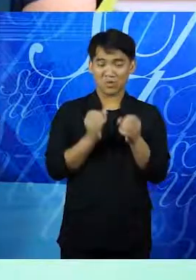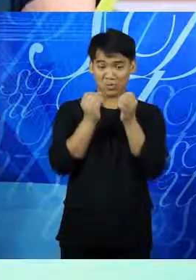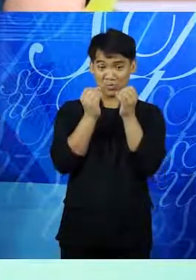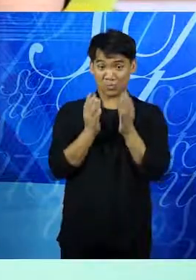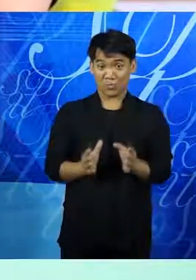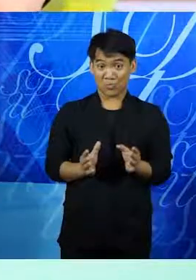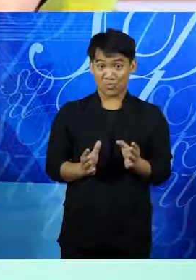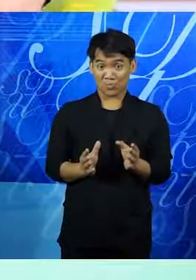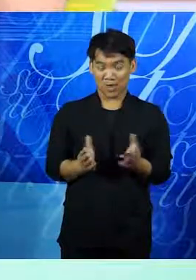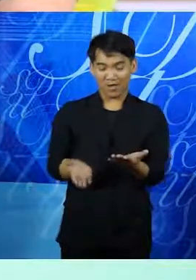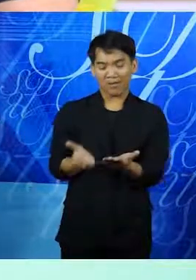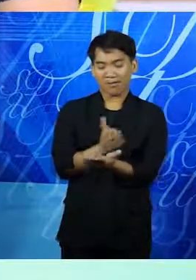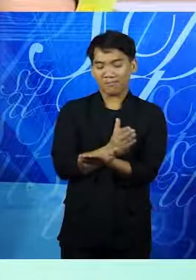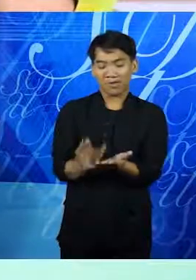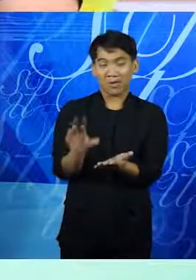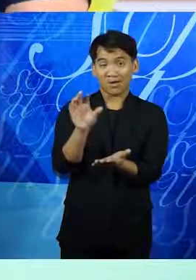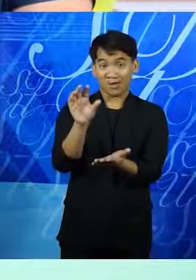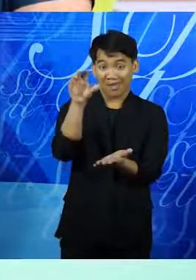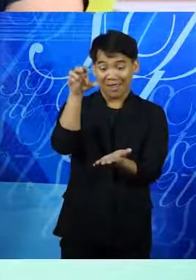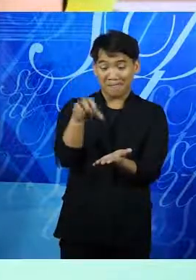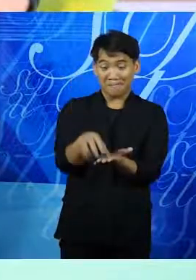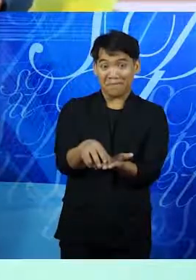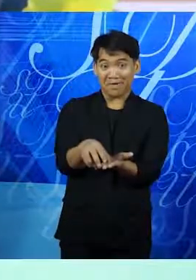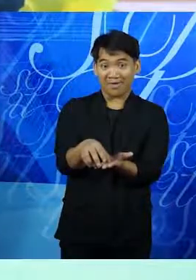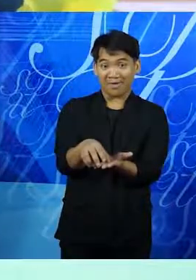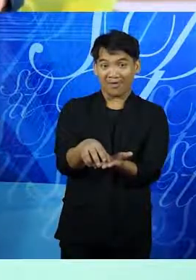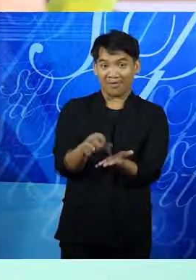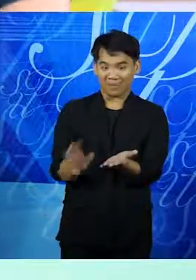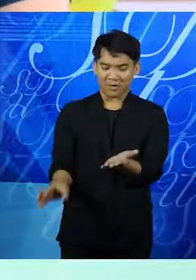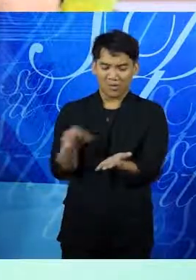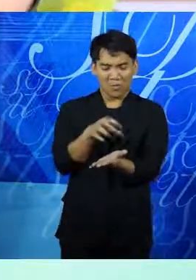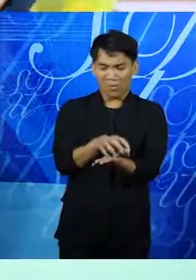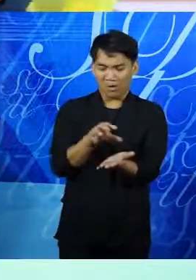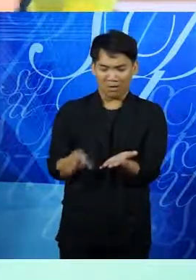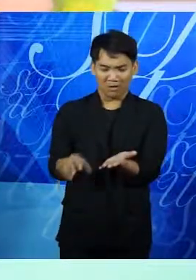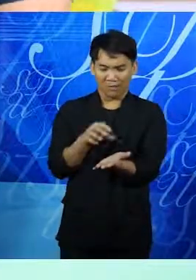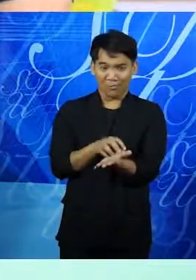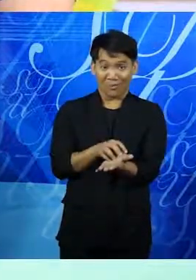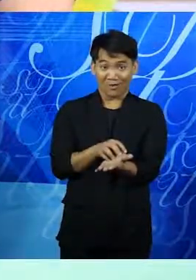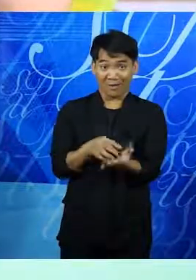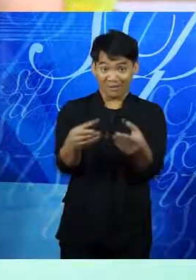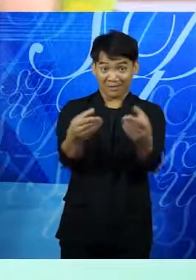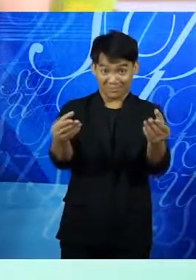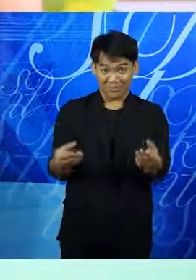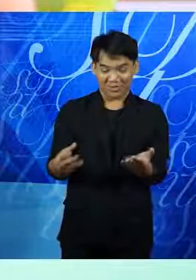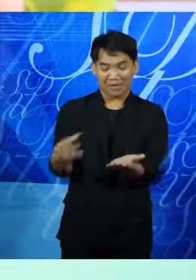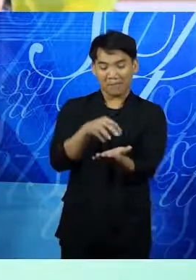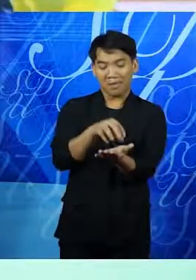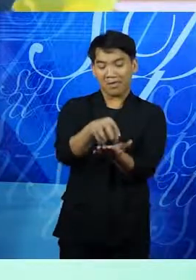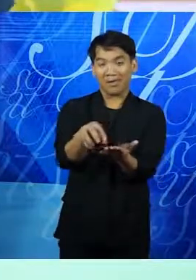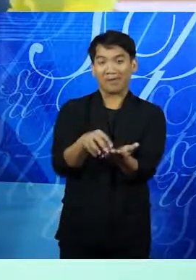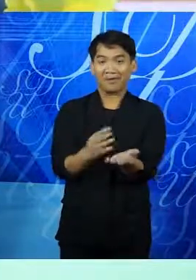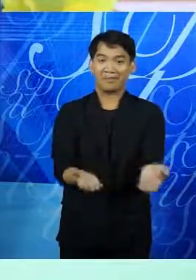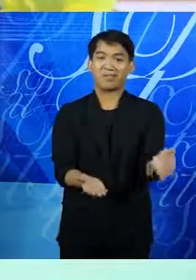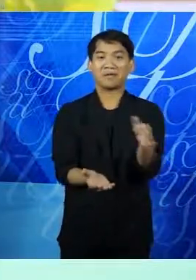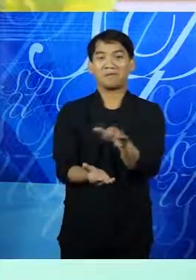อคุณครูวางและเอาไว้นะคะเป็นคำเชื่อมประโยคแล้วก็วางสิ่งของไว้นะคะ